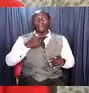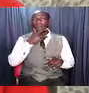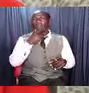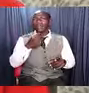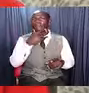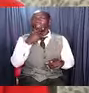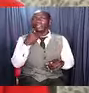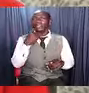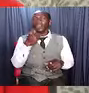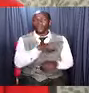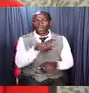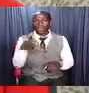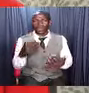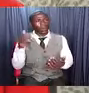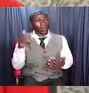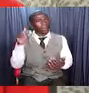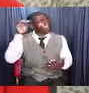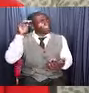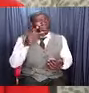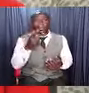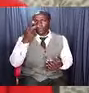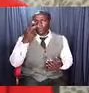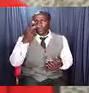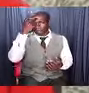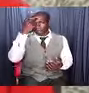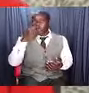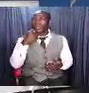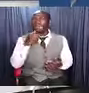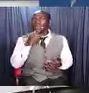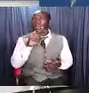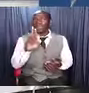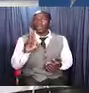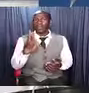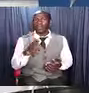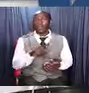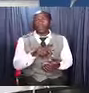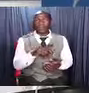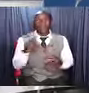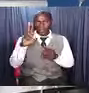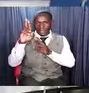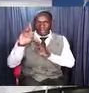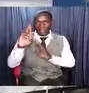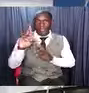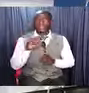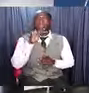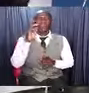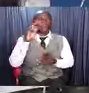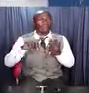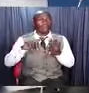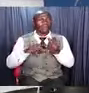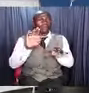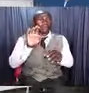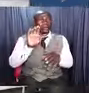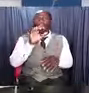father. Baba anasema yenyi watoto tini wazazi wenu niliwaambia mimi. My father says ye children obey your baba na parents. Mama hii ndio amri ya kwanza